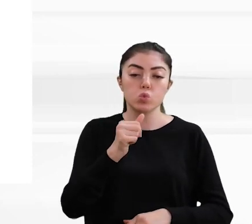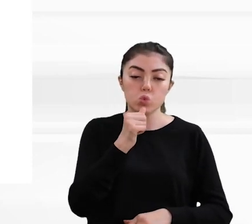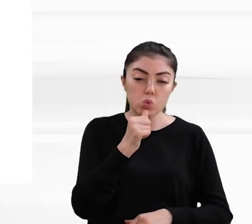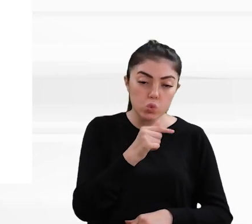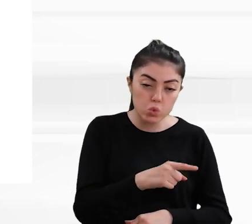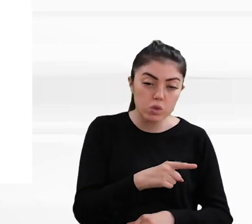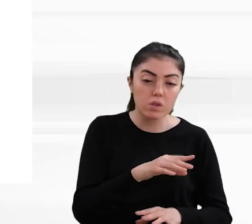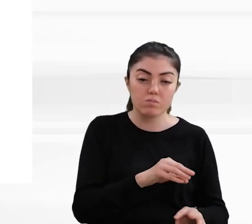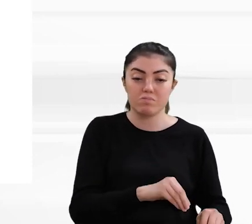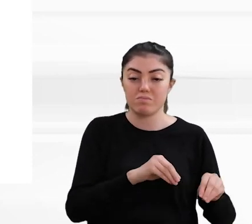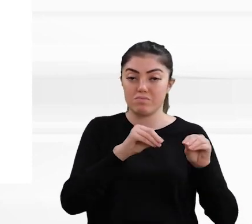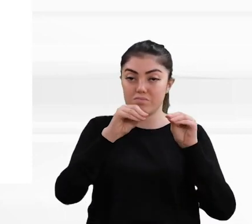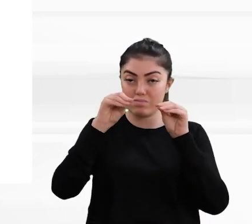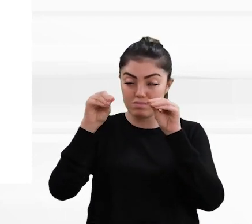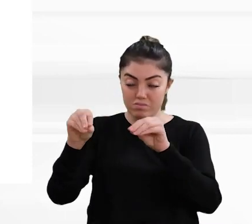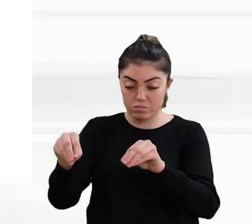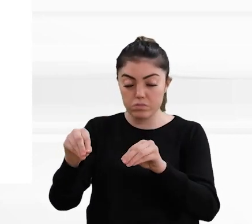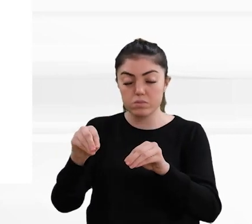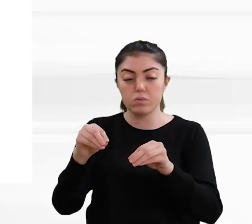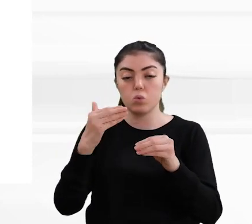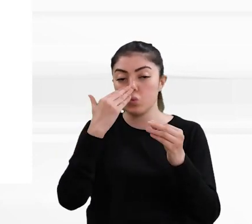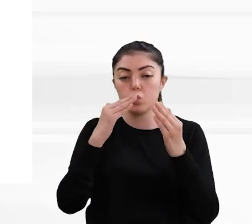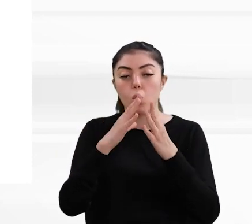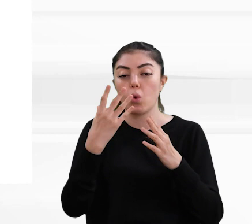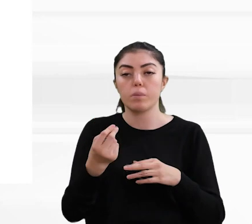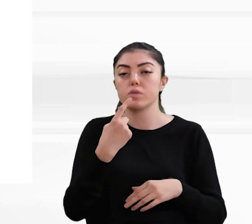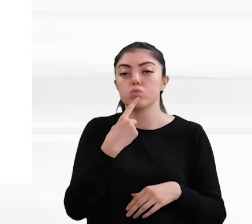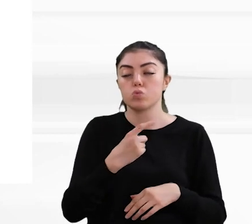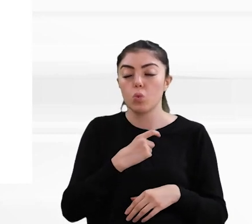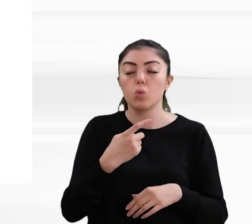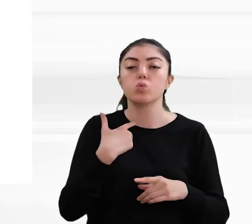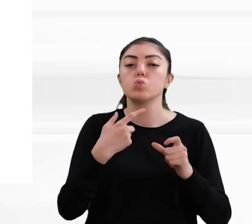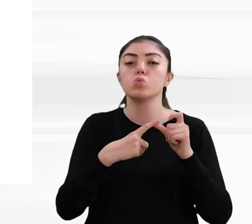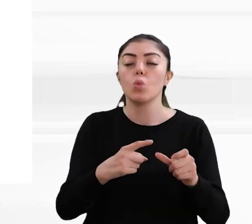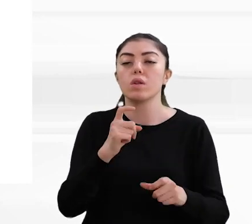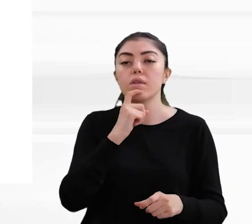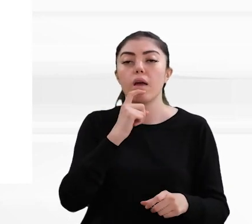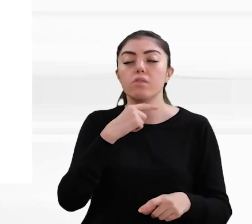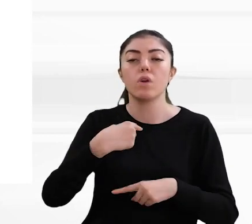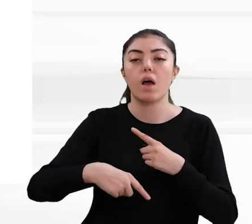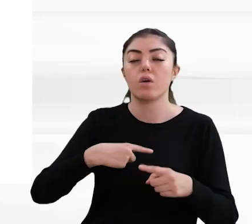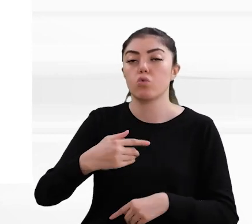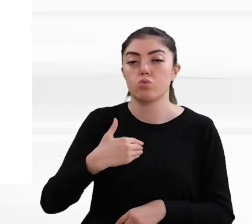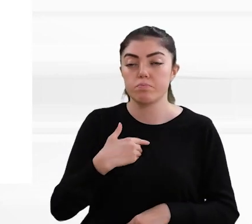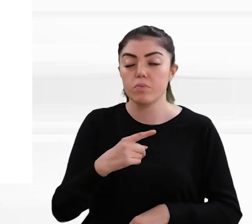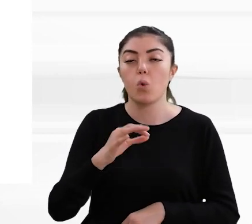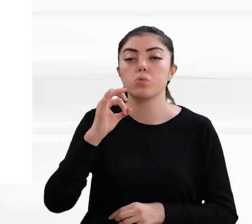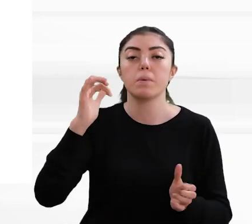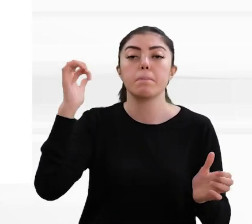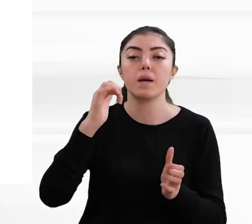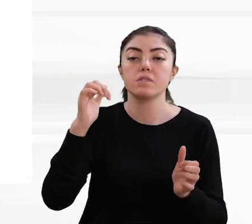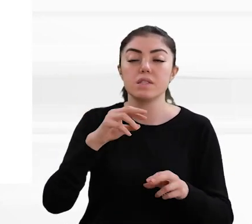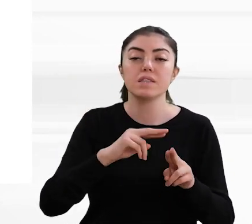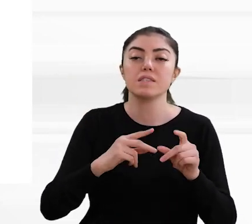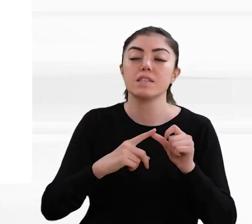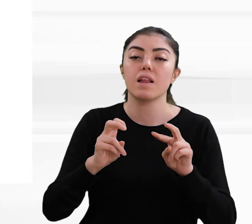taşınması etkilidir Evet baktığımızda yapraklarda yer şu an terleme olayı sonucunda yapmak güvenlik ozmotik basınç artacaktır Bu